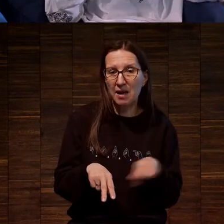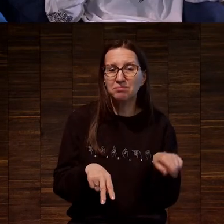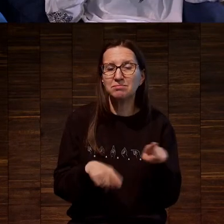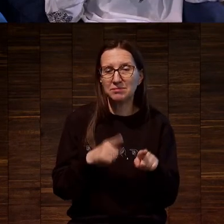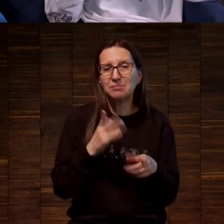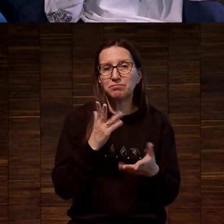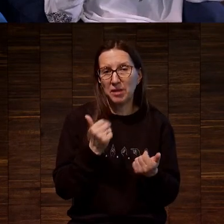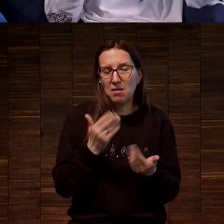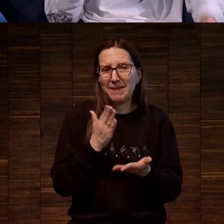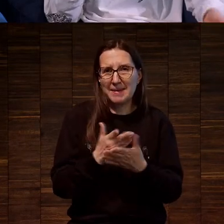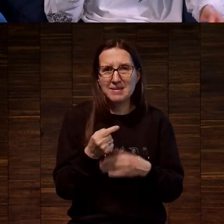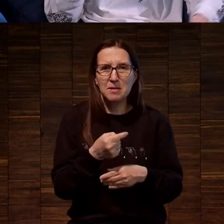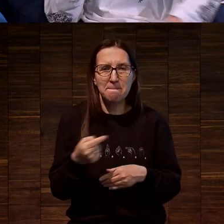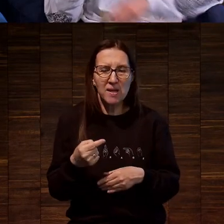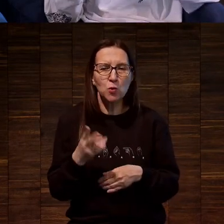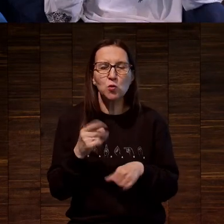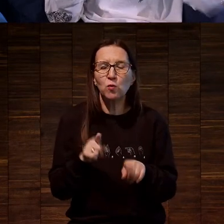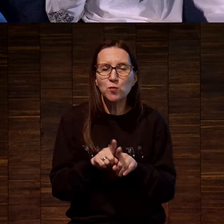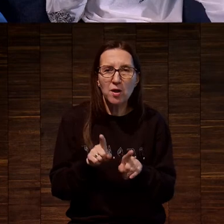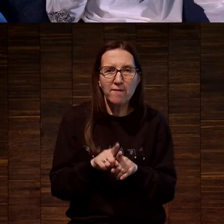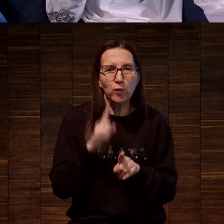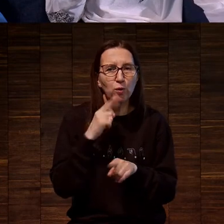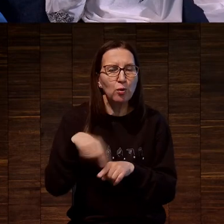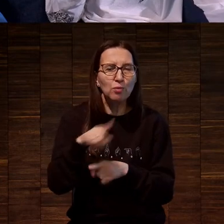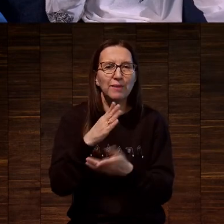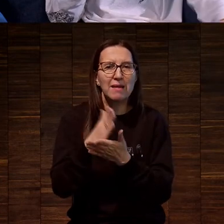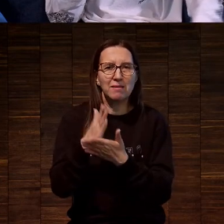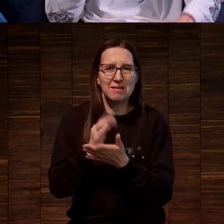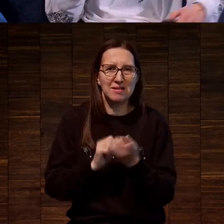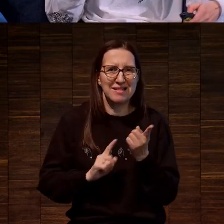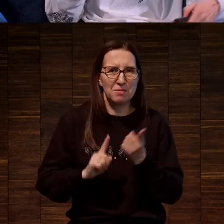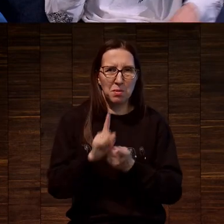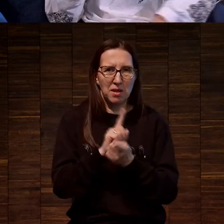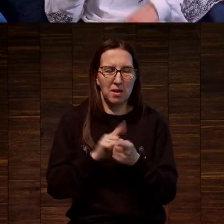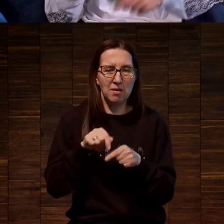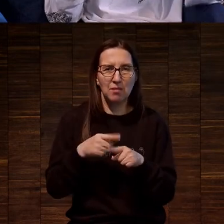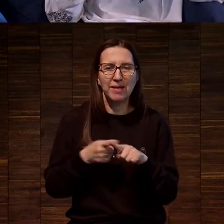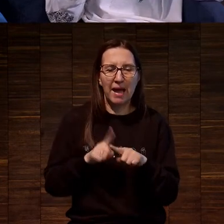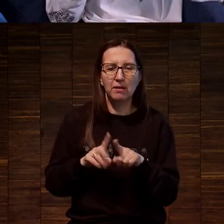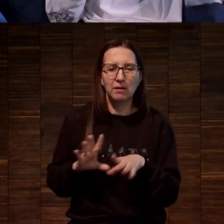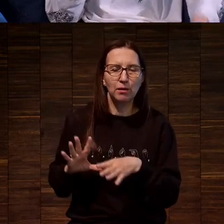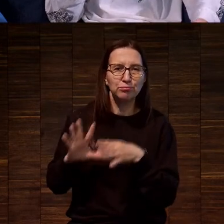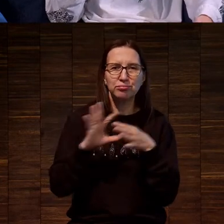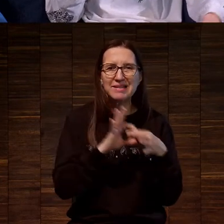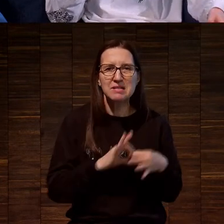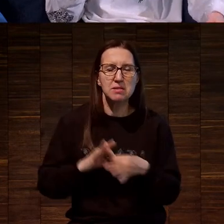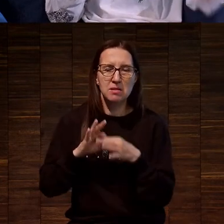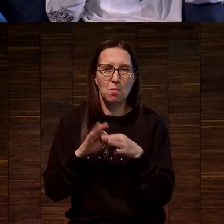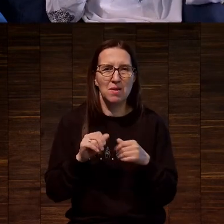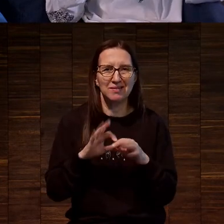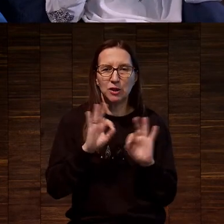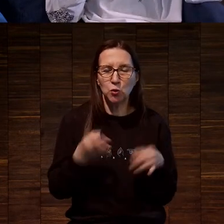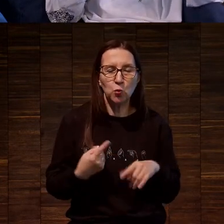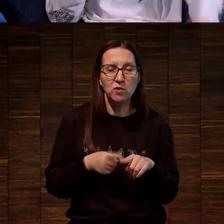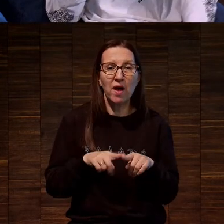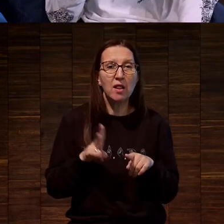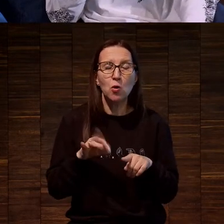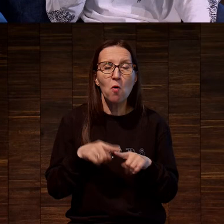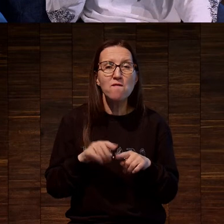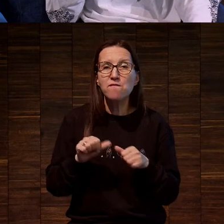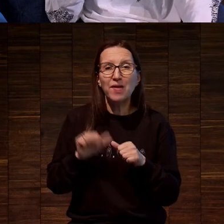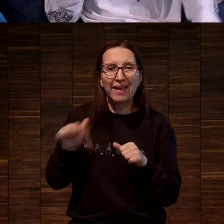происходит изменение вокруг самой системы искусства, вне системы искусства. И это,